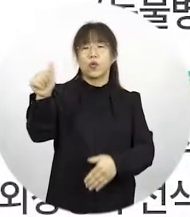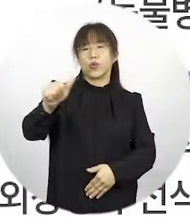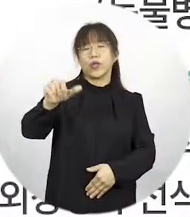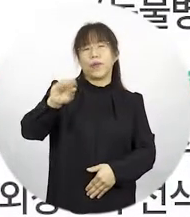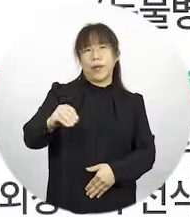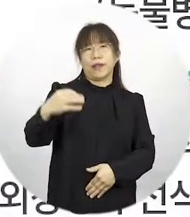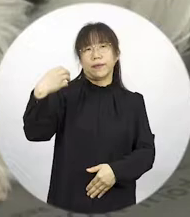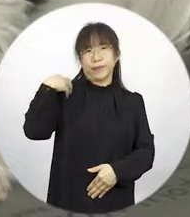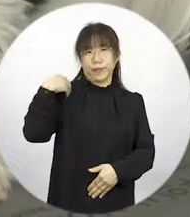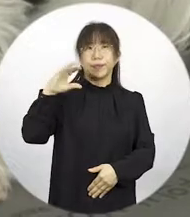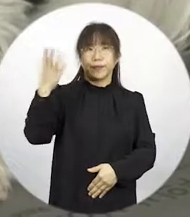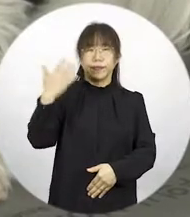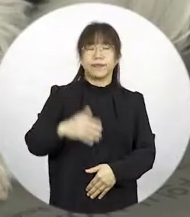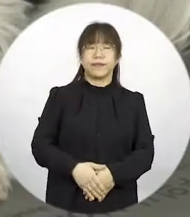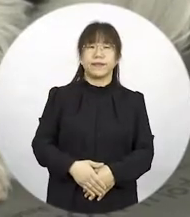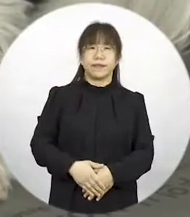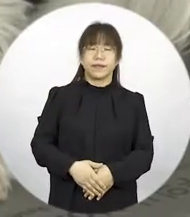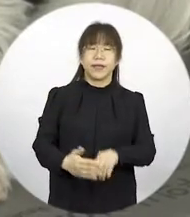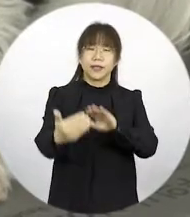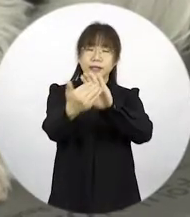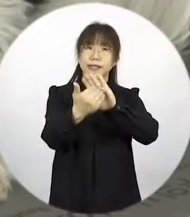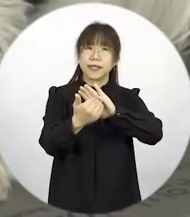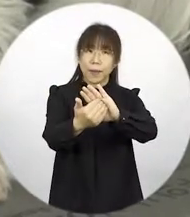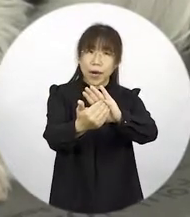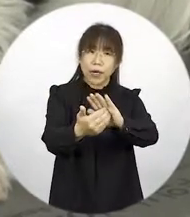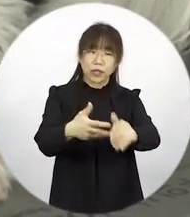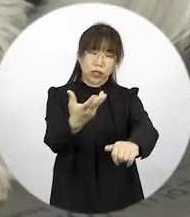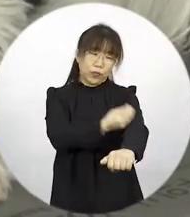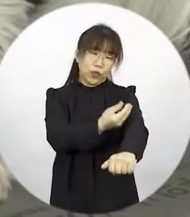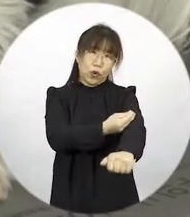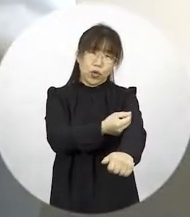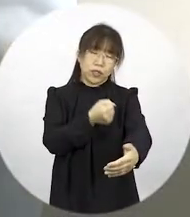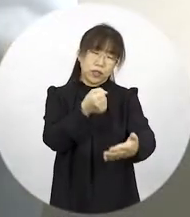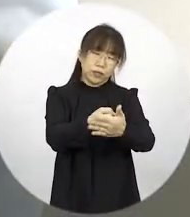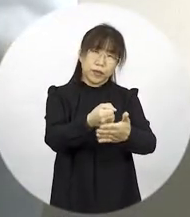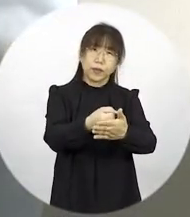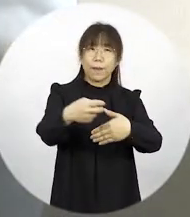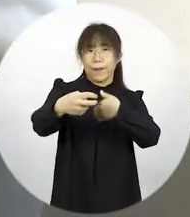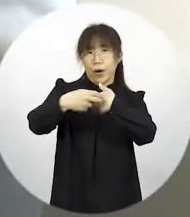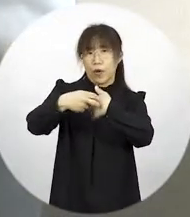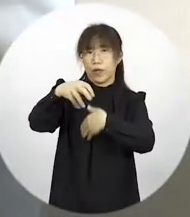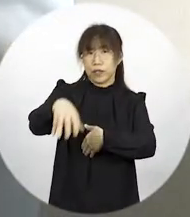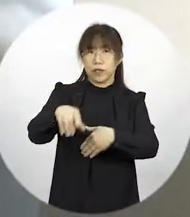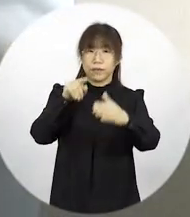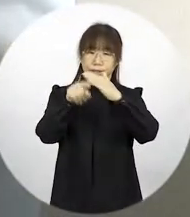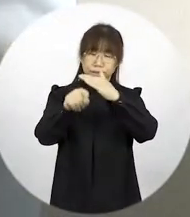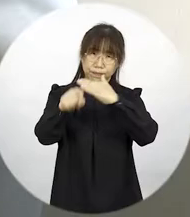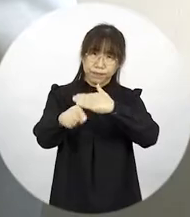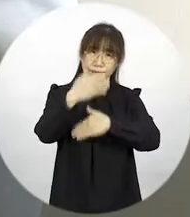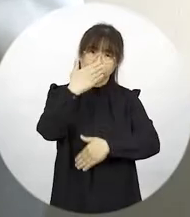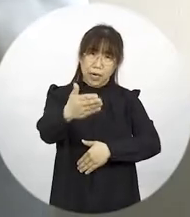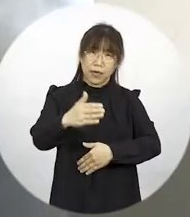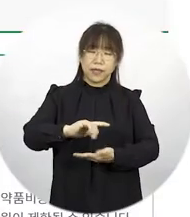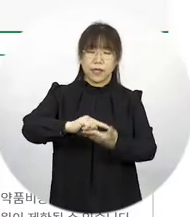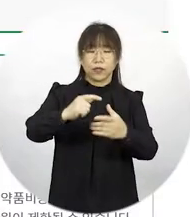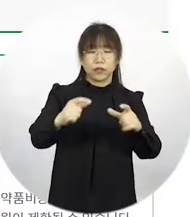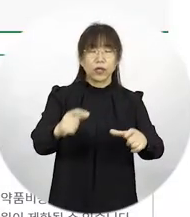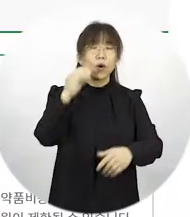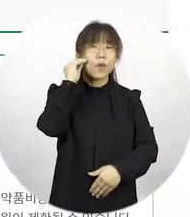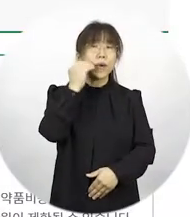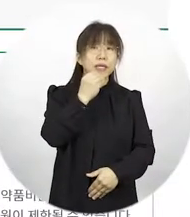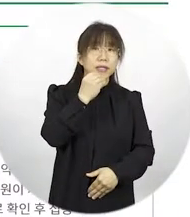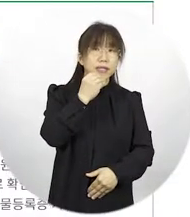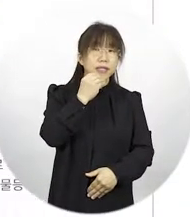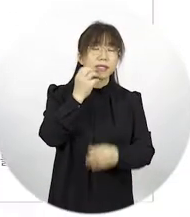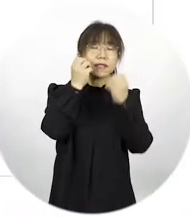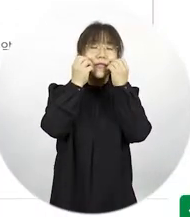됩니다. 예방접종은 지정된 동물병원에서 접종할 수 있으며 지정 동물병원은 강서구청 홈페이지